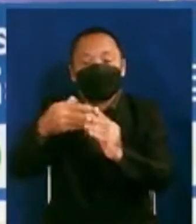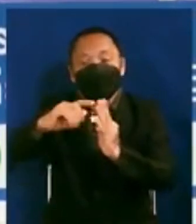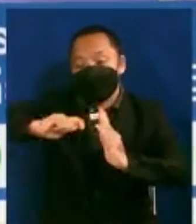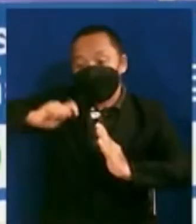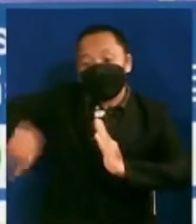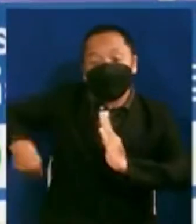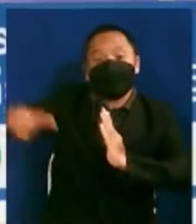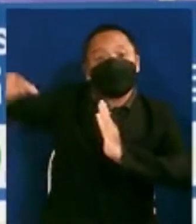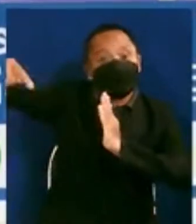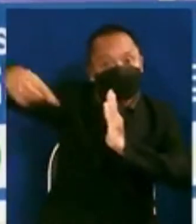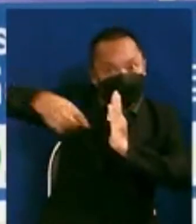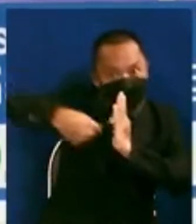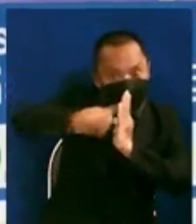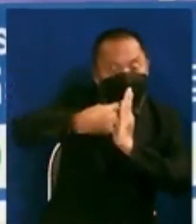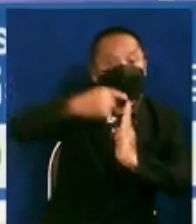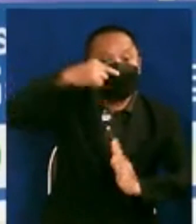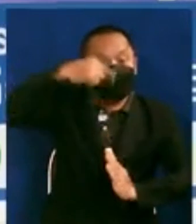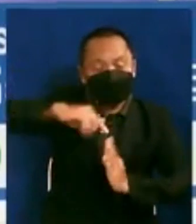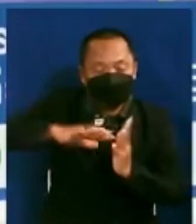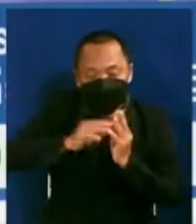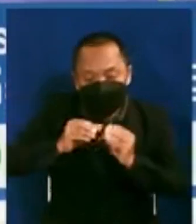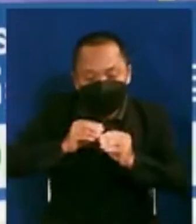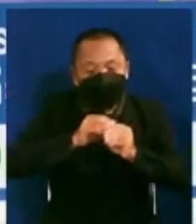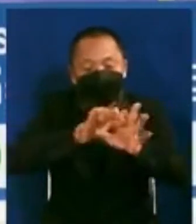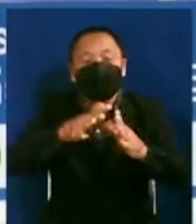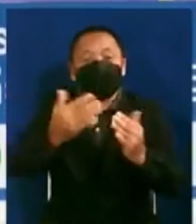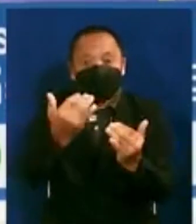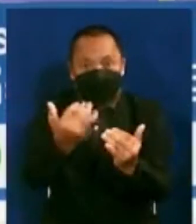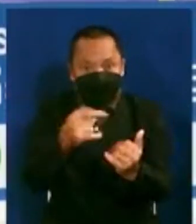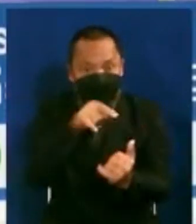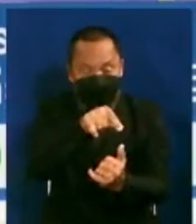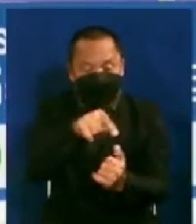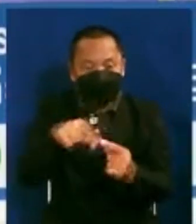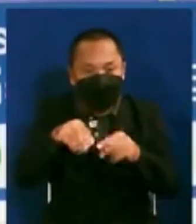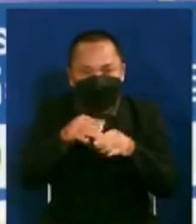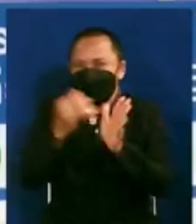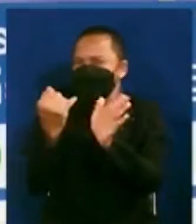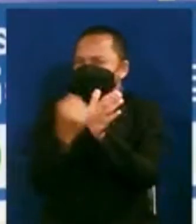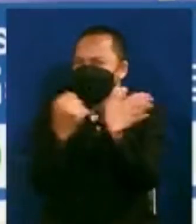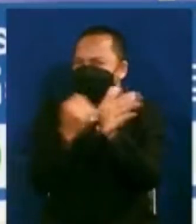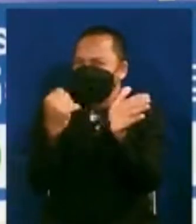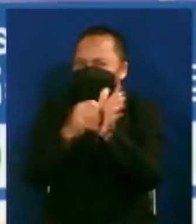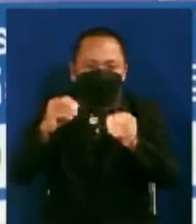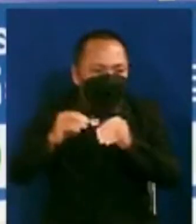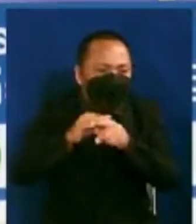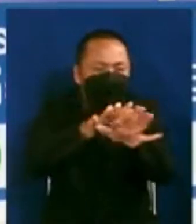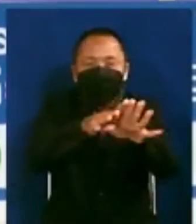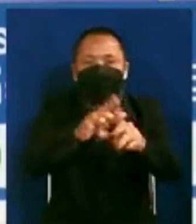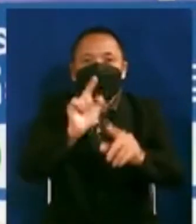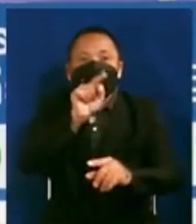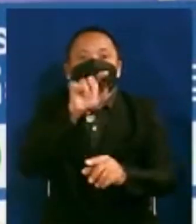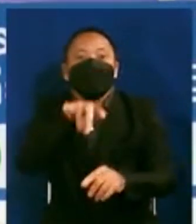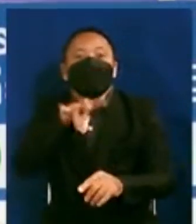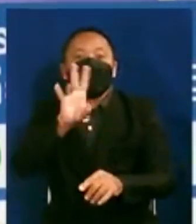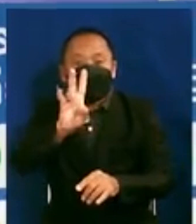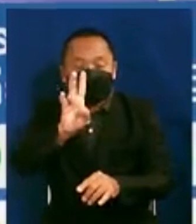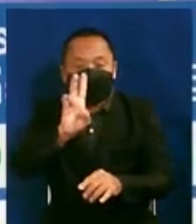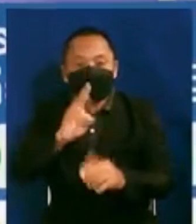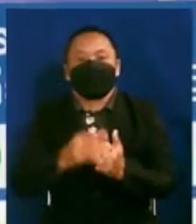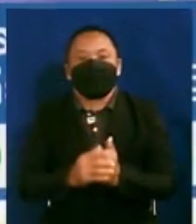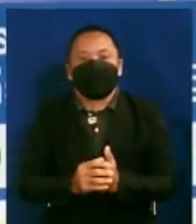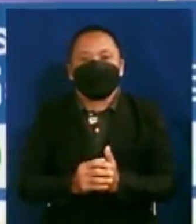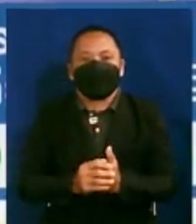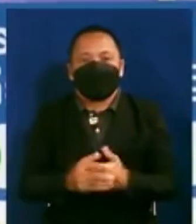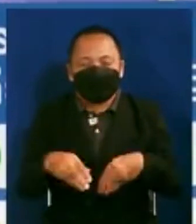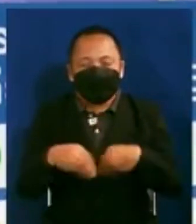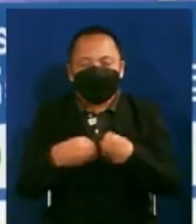รนะครับสายพันธุ์นี้นี่เองเนี่ยนะครับแพร่ได้ง่ายกว่าสายพันธุ์เดิมถึง 1.7 เท่านะ